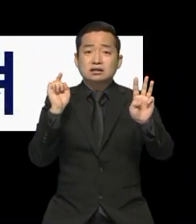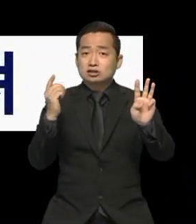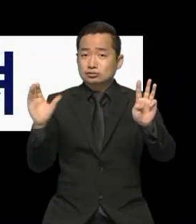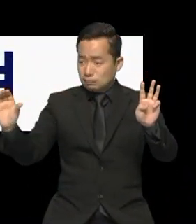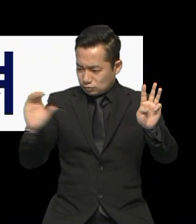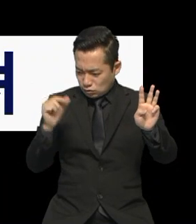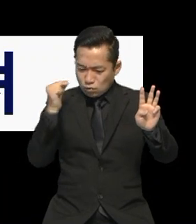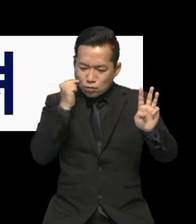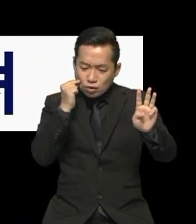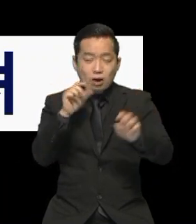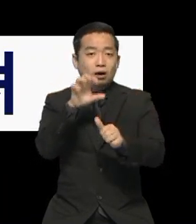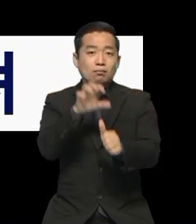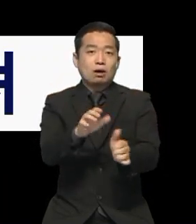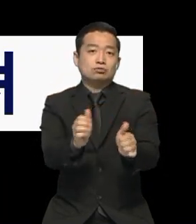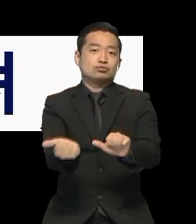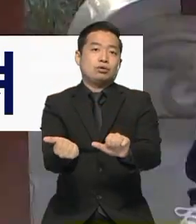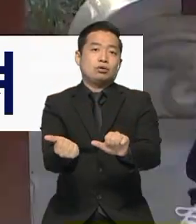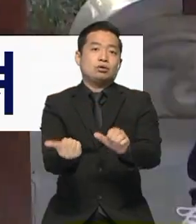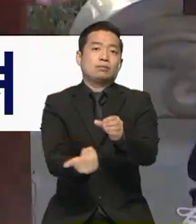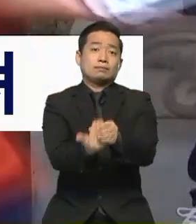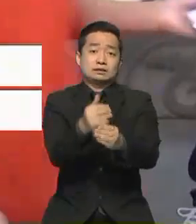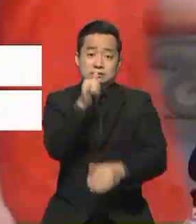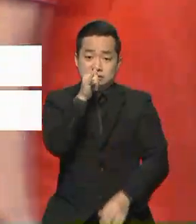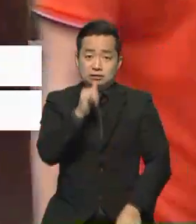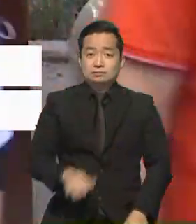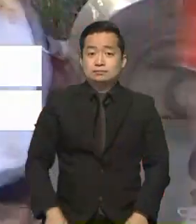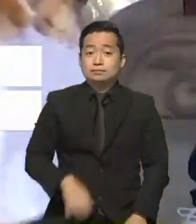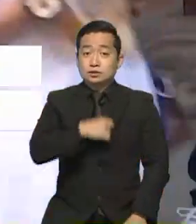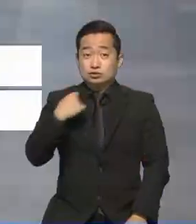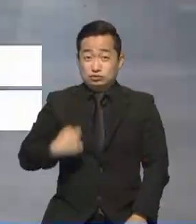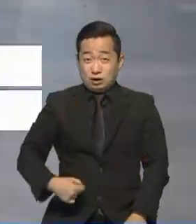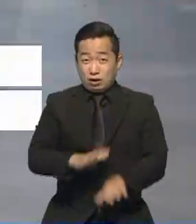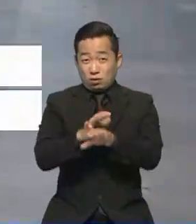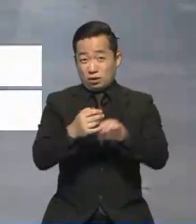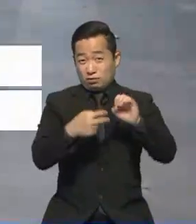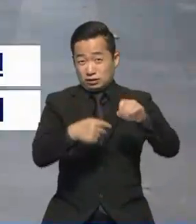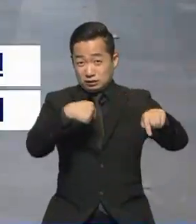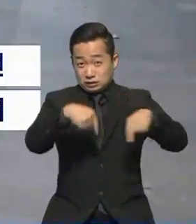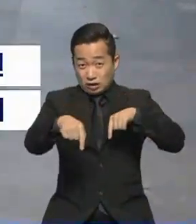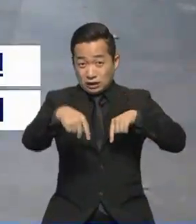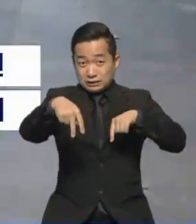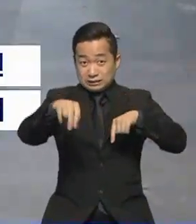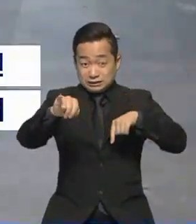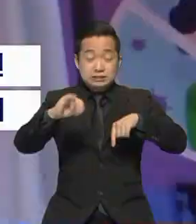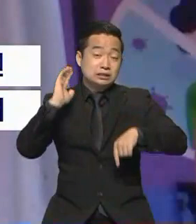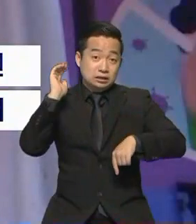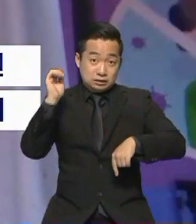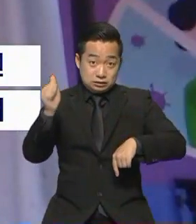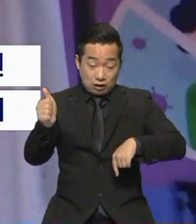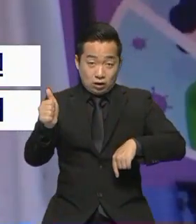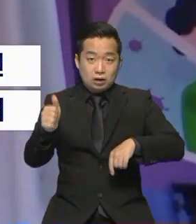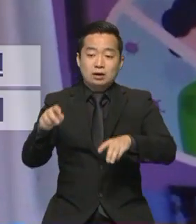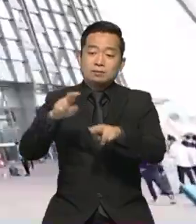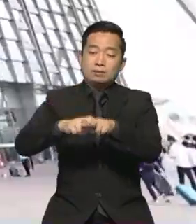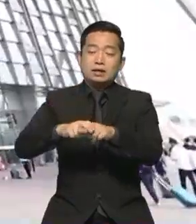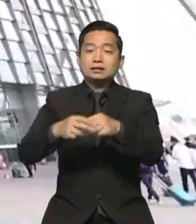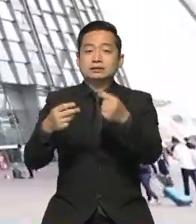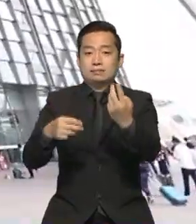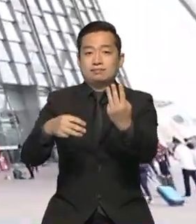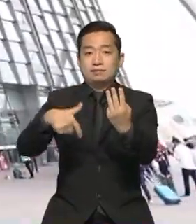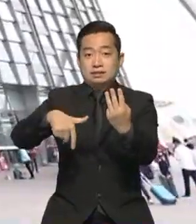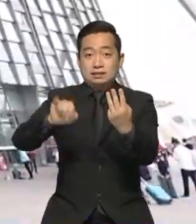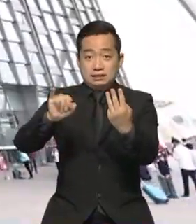오지 못해 숨지는 일도 발생했습니다. 중국의 제로 코로나 정책은 시진핑 주석의 집권 3기가 시작되는